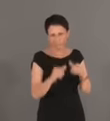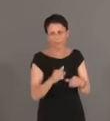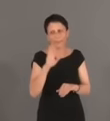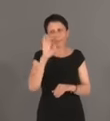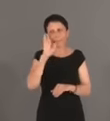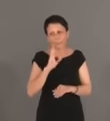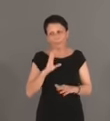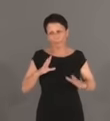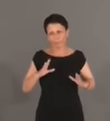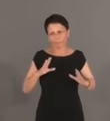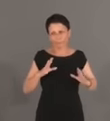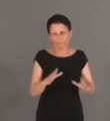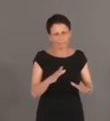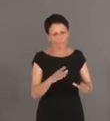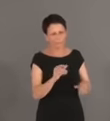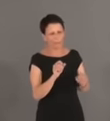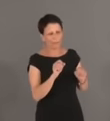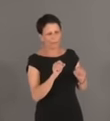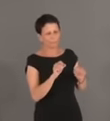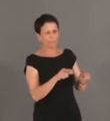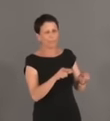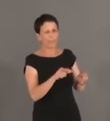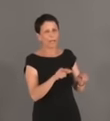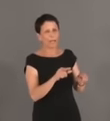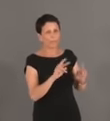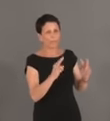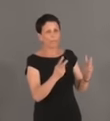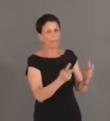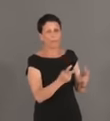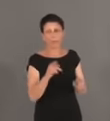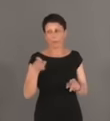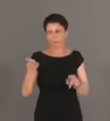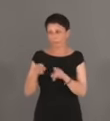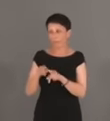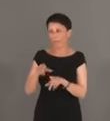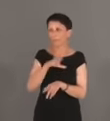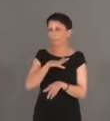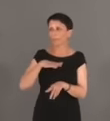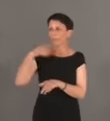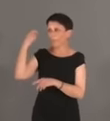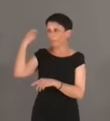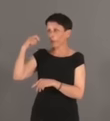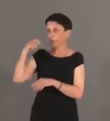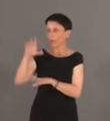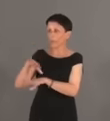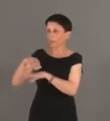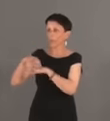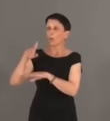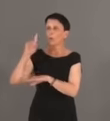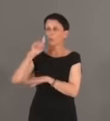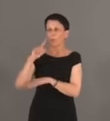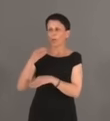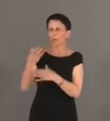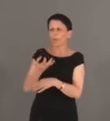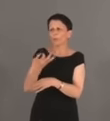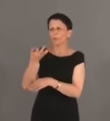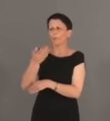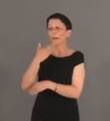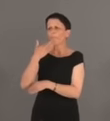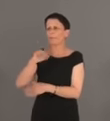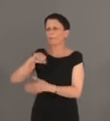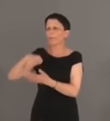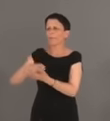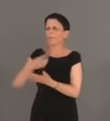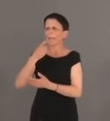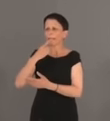mobiliser sur ce site, ainsi que Madame la Présidente de la Métropole, que je tiens à remercier, car fin décembre, petit aparté,